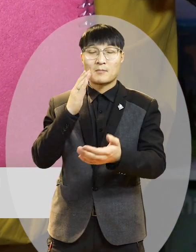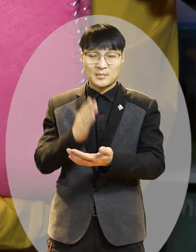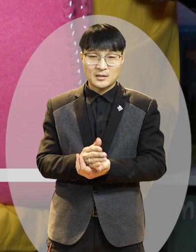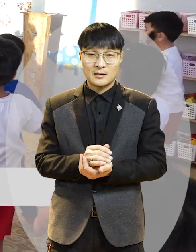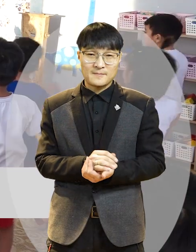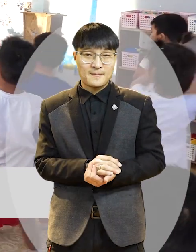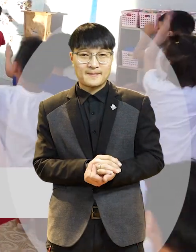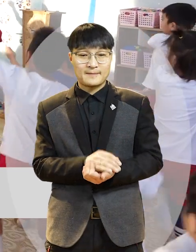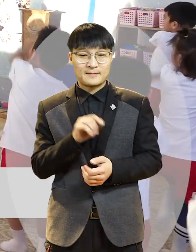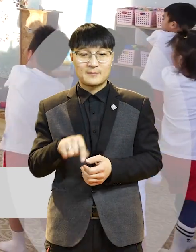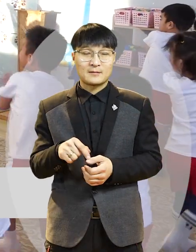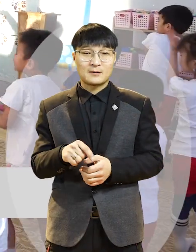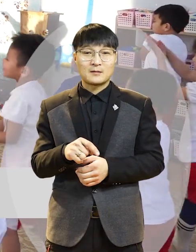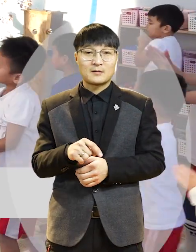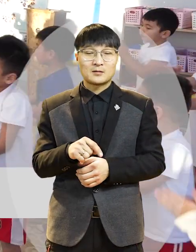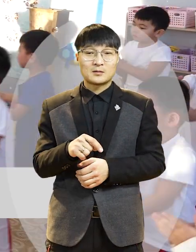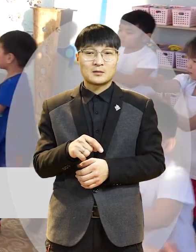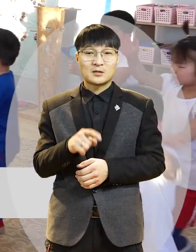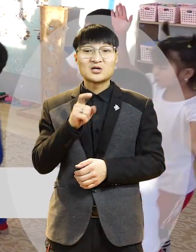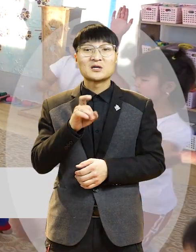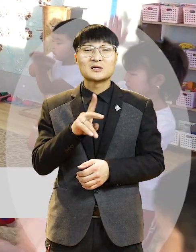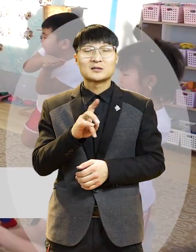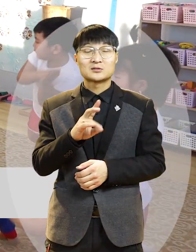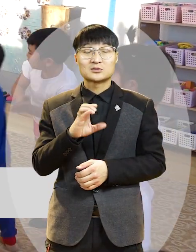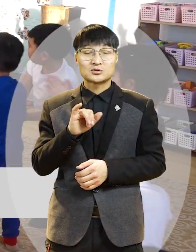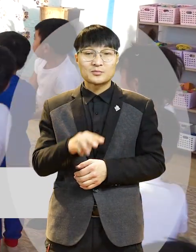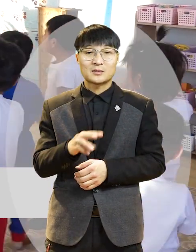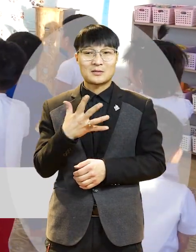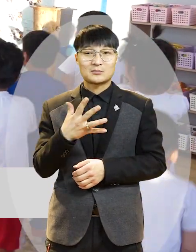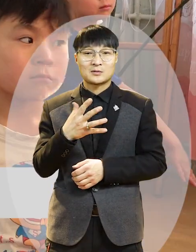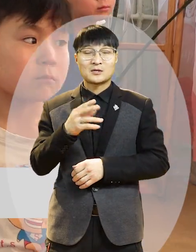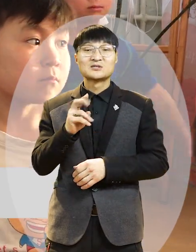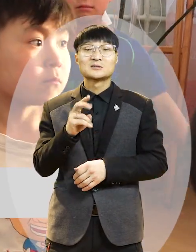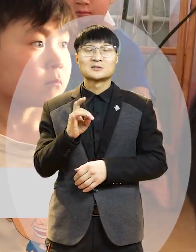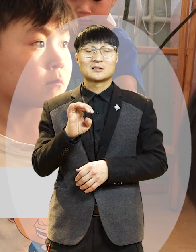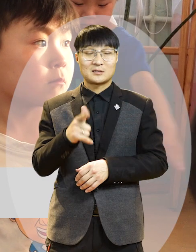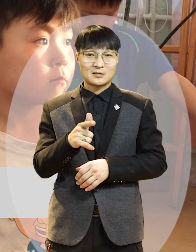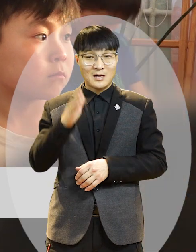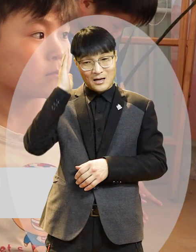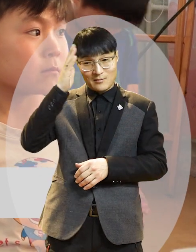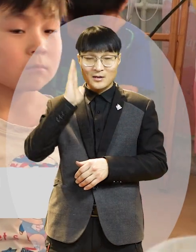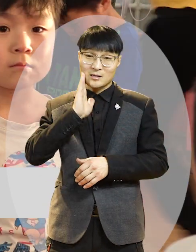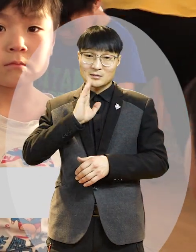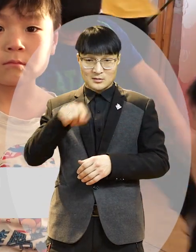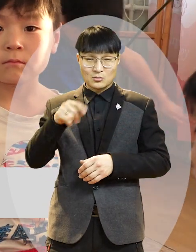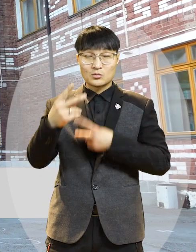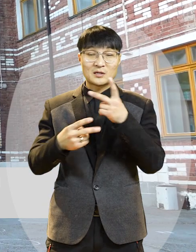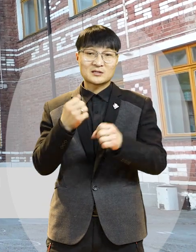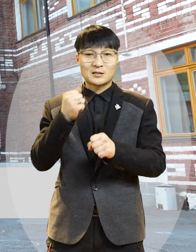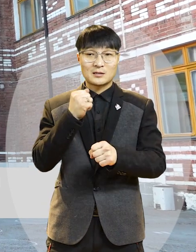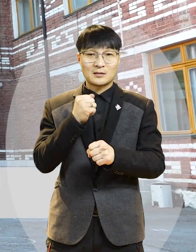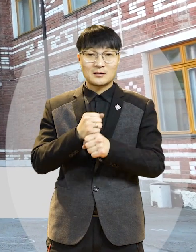ярьдаг юм байгаа. За энхүү Харилцан сумын 5 дугаар цэцэрлэг энэ хичээлийн жилийн үйл ажиллагаагаа аав ээж асра хамгаалагч нартаа танилцууллаа.